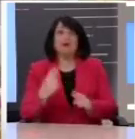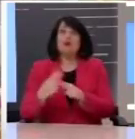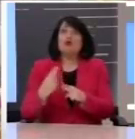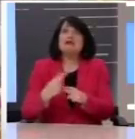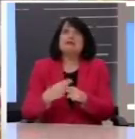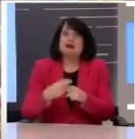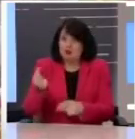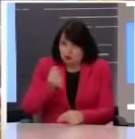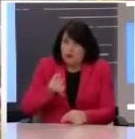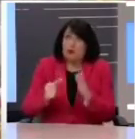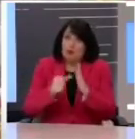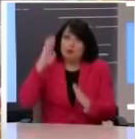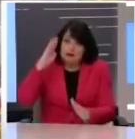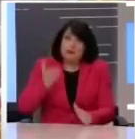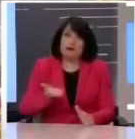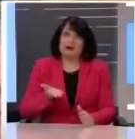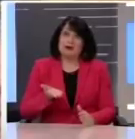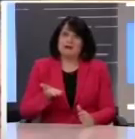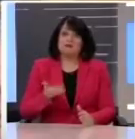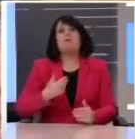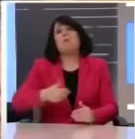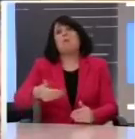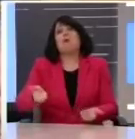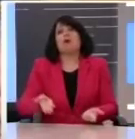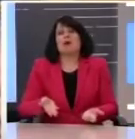πάρα πολύ σημαντικό. Τώρα από εκεί και πέρα,